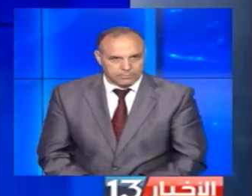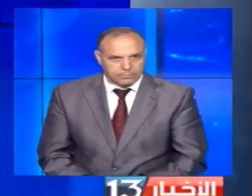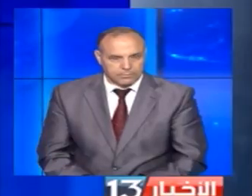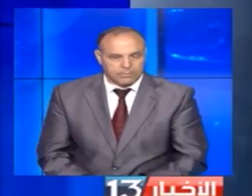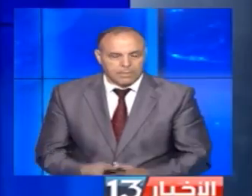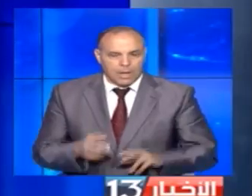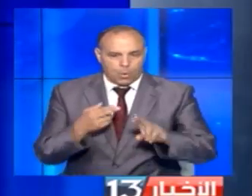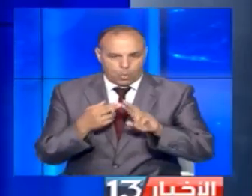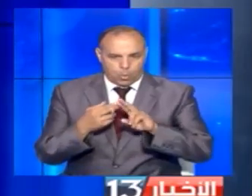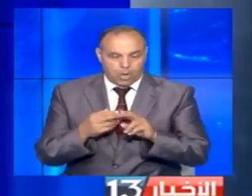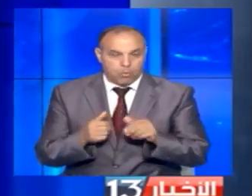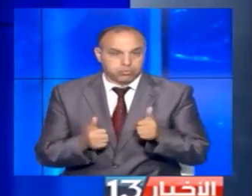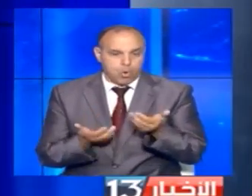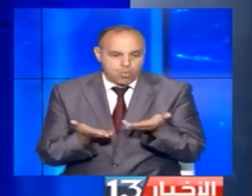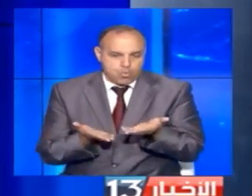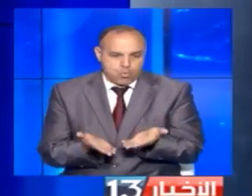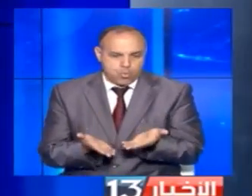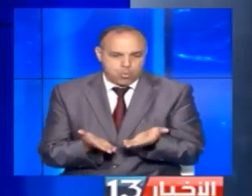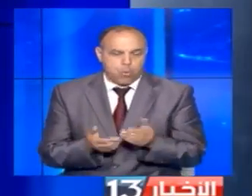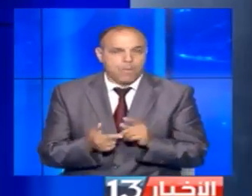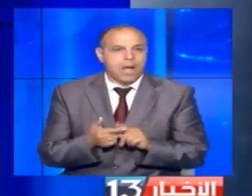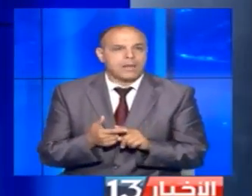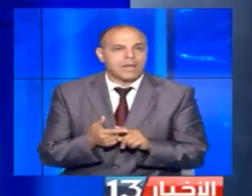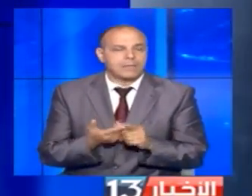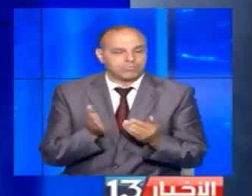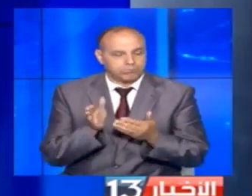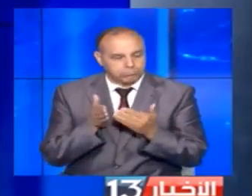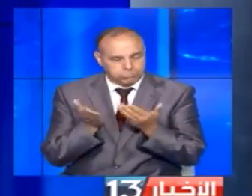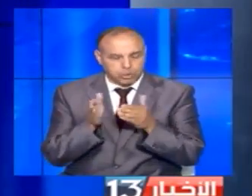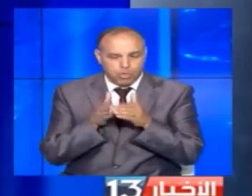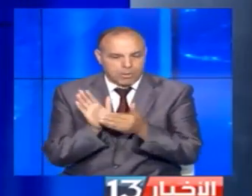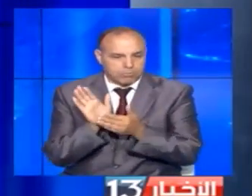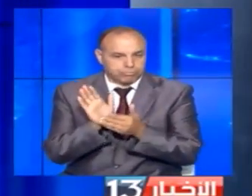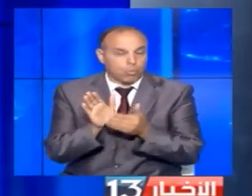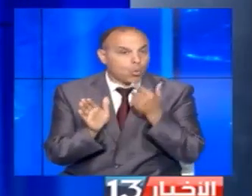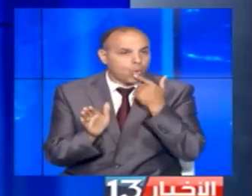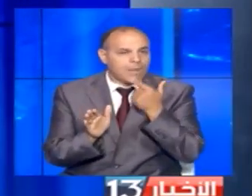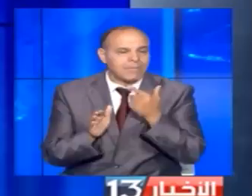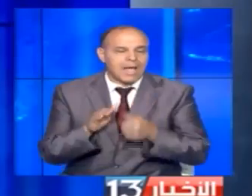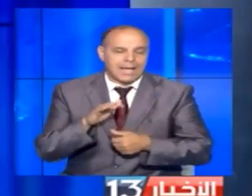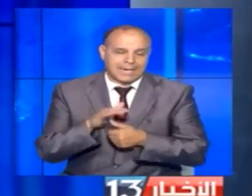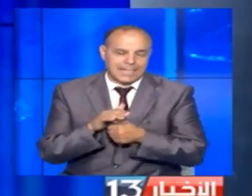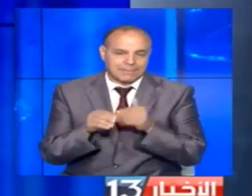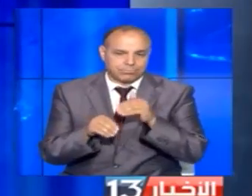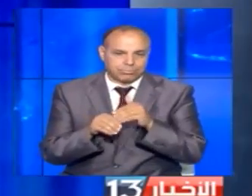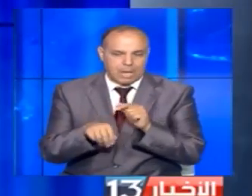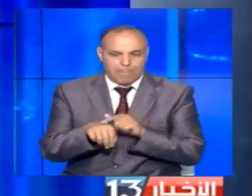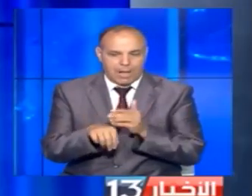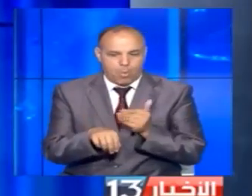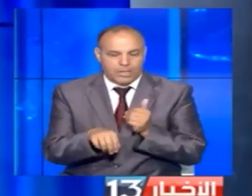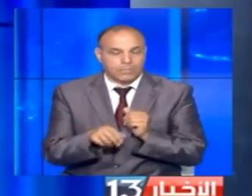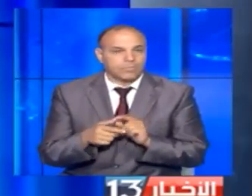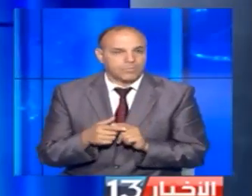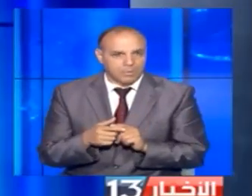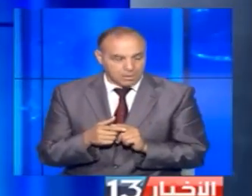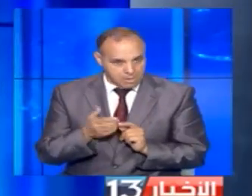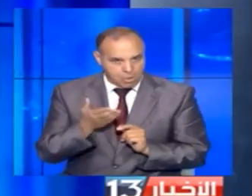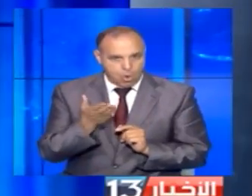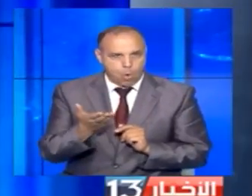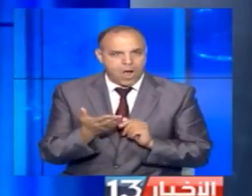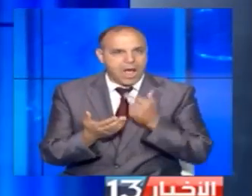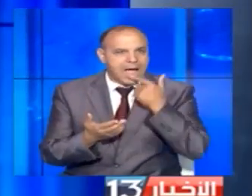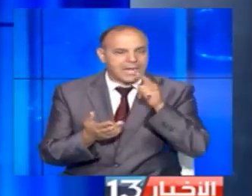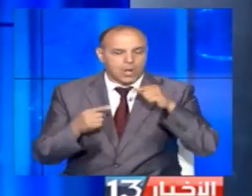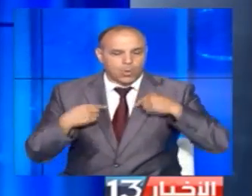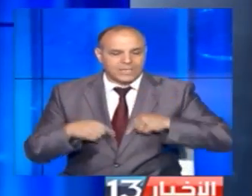أكيد ما يميز اليوم السادس من تقديم الترشحات للانتخابات الرئاسية السابقة لأوانها هو إعلان